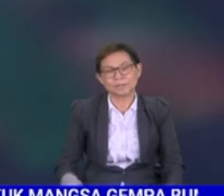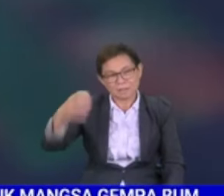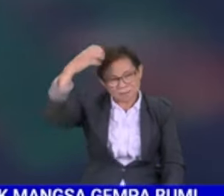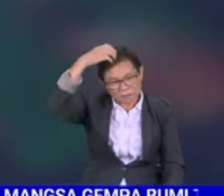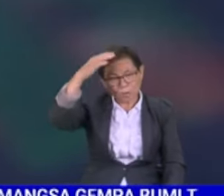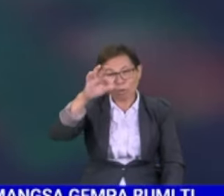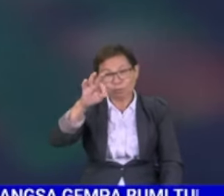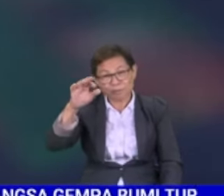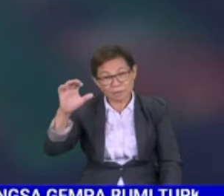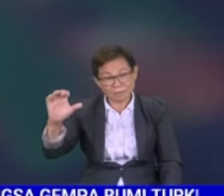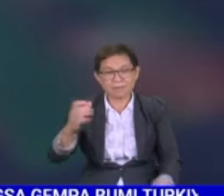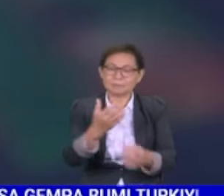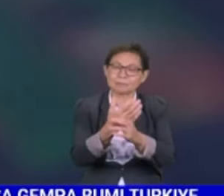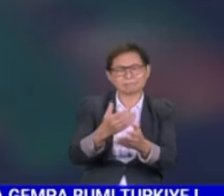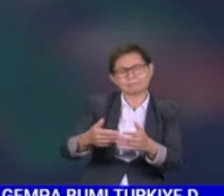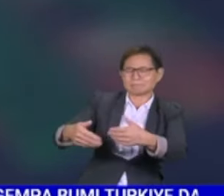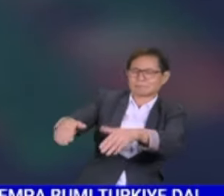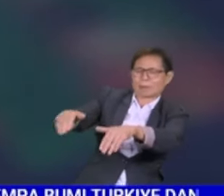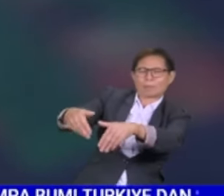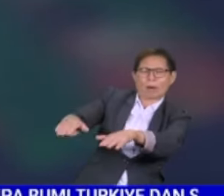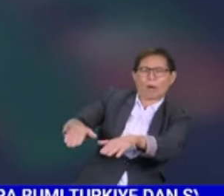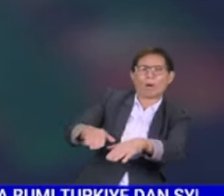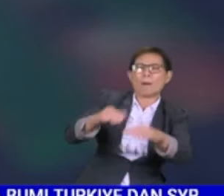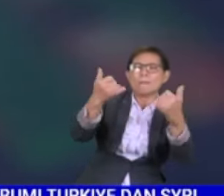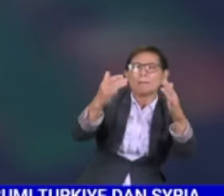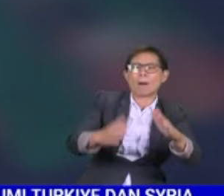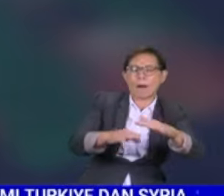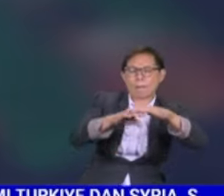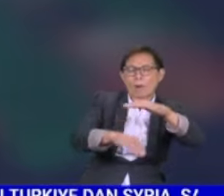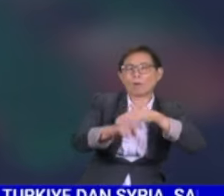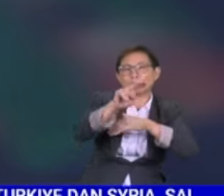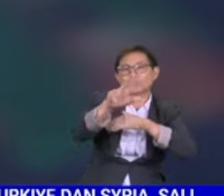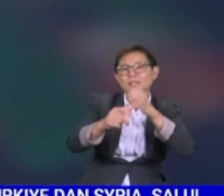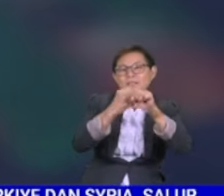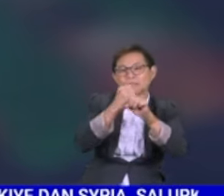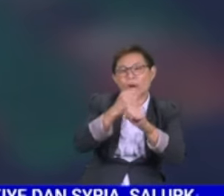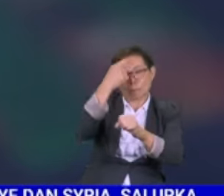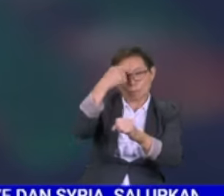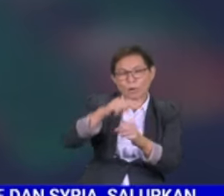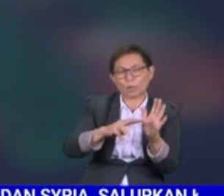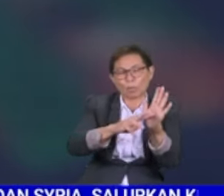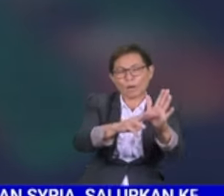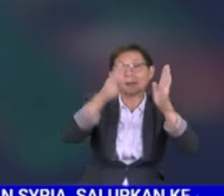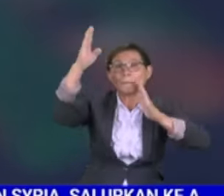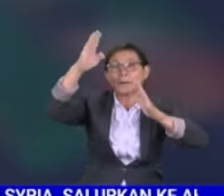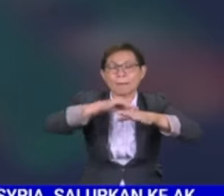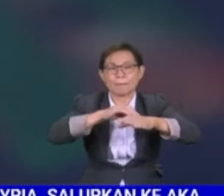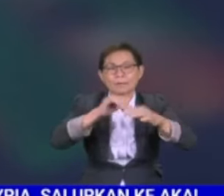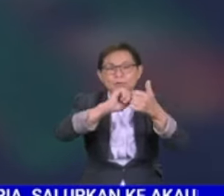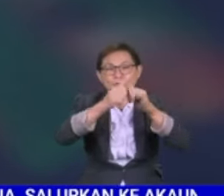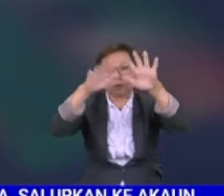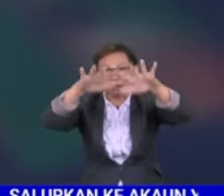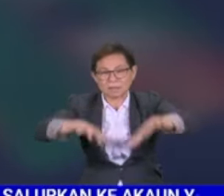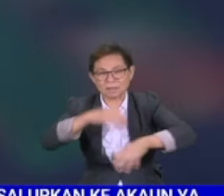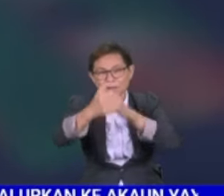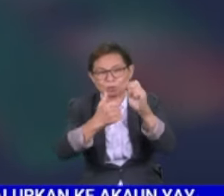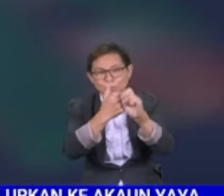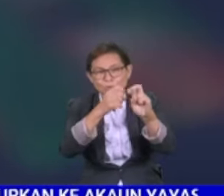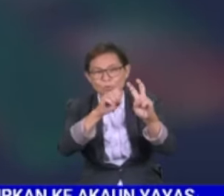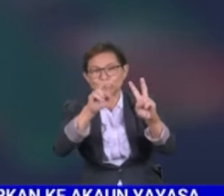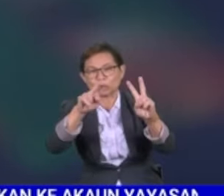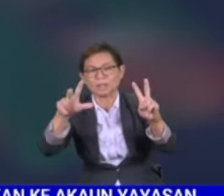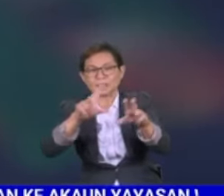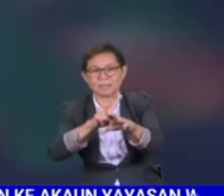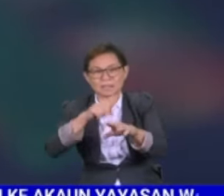Selangor FC bersedia melepaskan pemain bawah 23 tahun B23 pasukannya bagi mewakili Malaysia pada Sukan C 2023